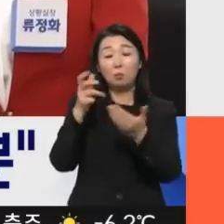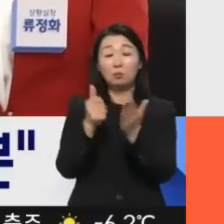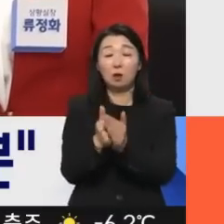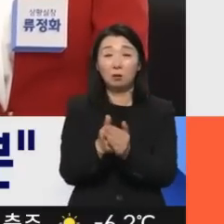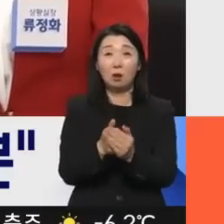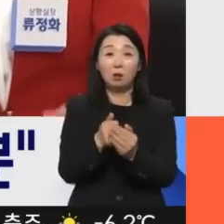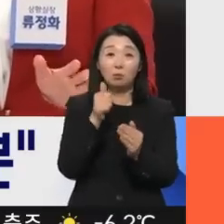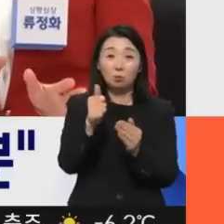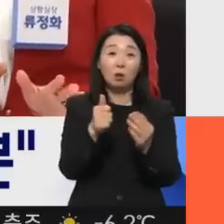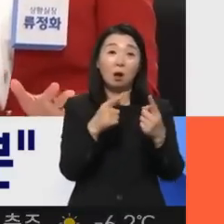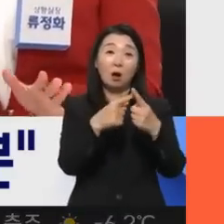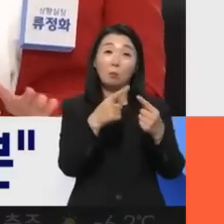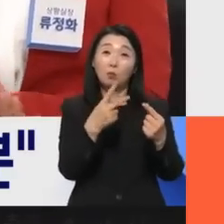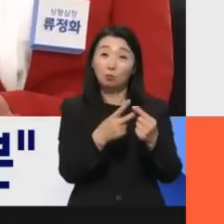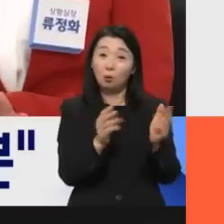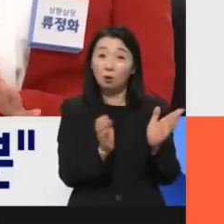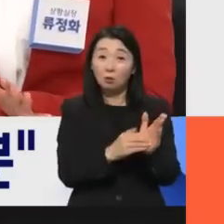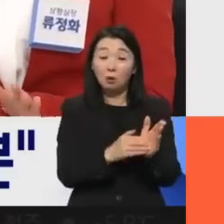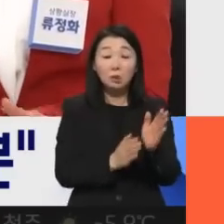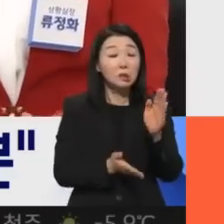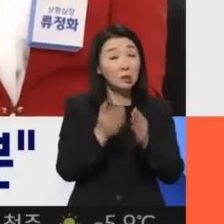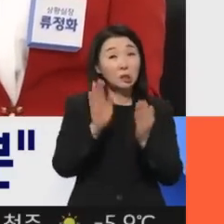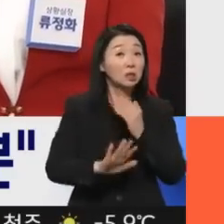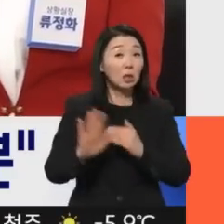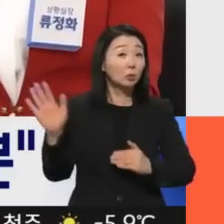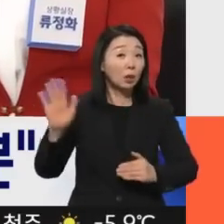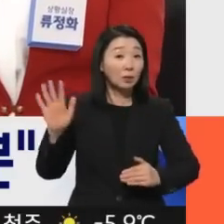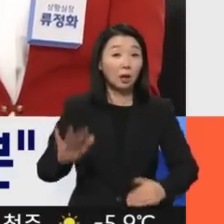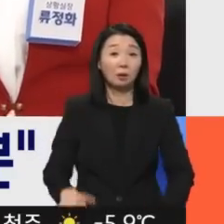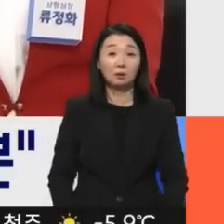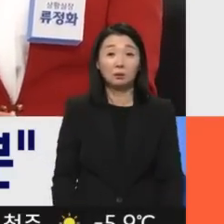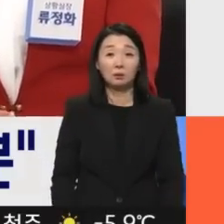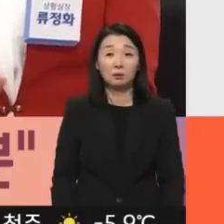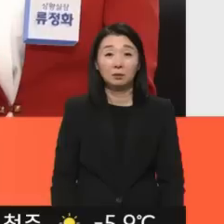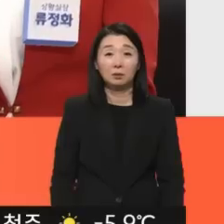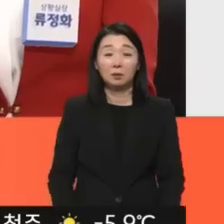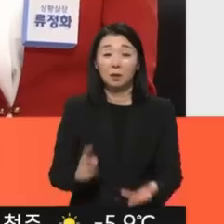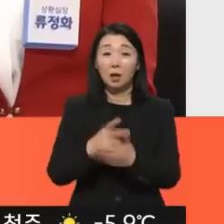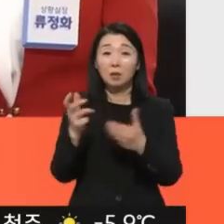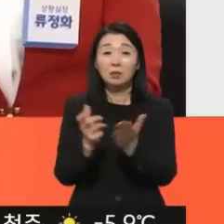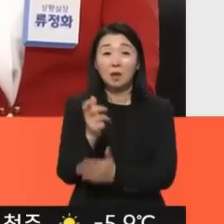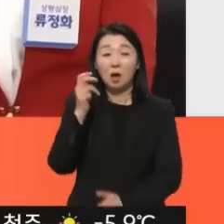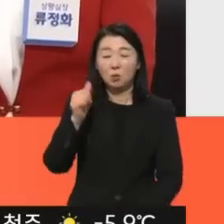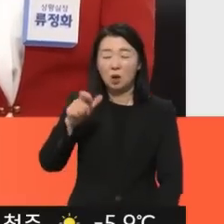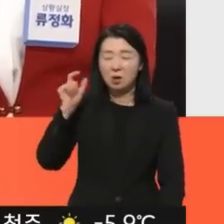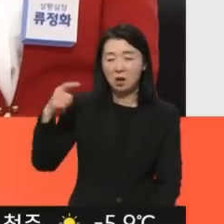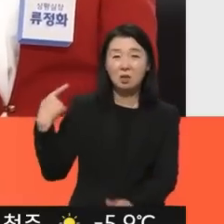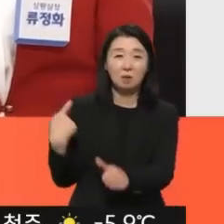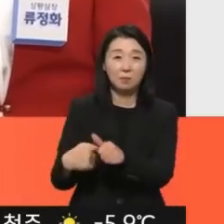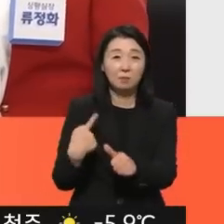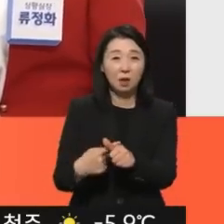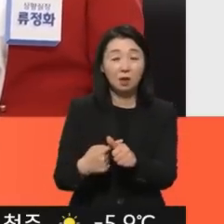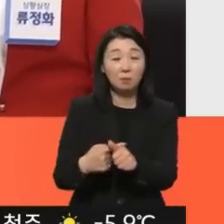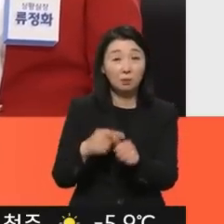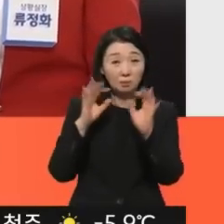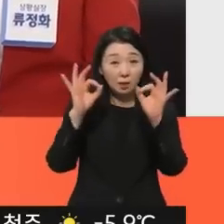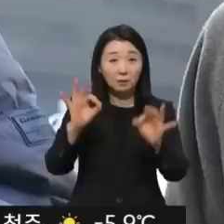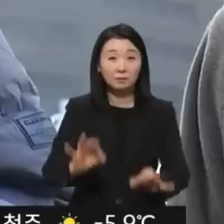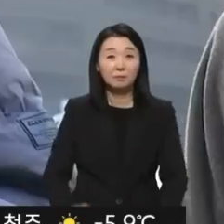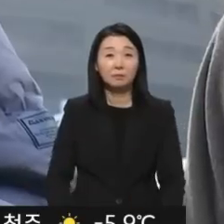번 누르고 나온 것, 그 이상 그 이하도 아니다. 이렇게 주장을 했습니다. 그러면서 한 장관을 강하게 비판했는데요. 한번